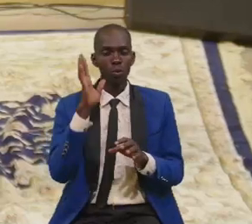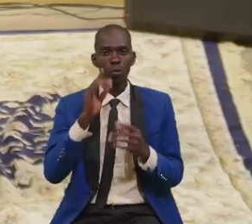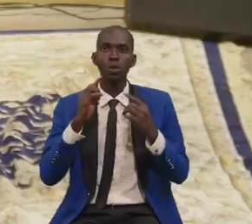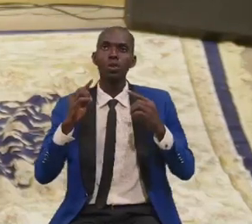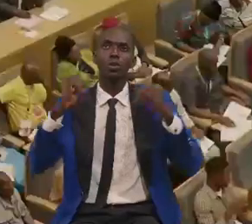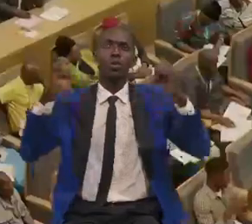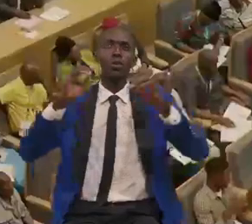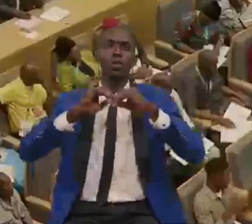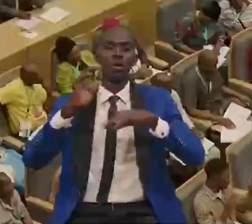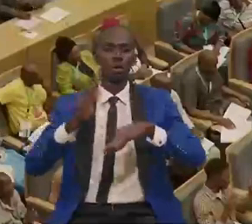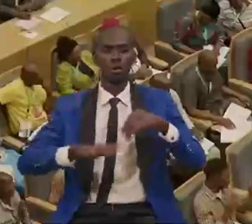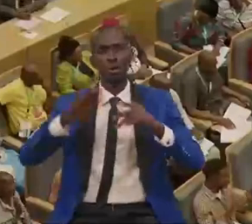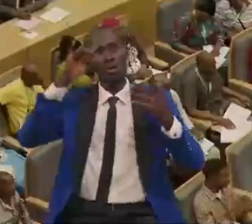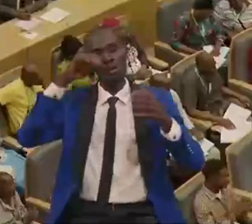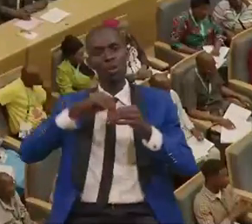de toute attente.